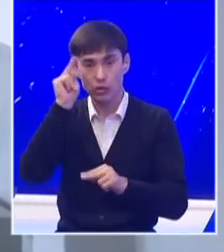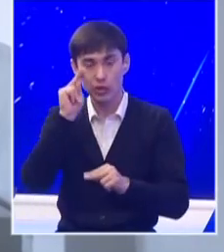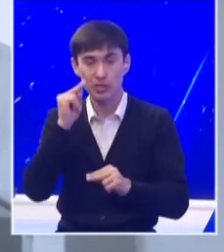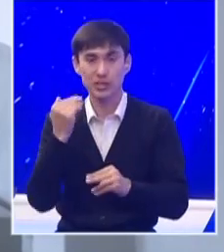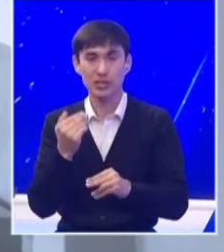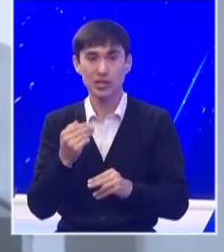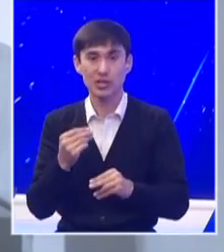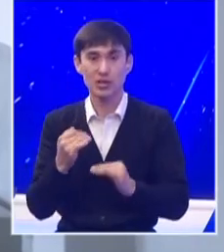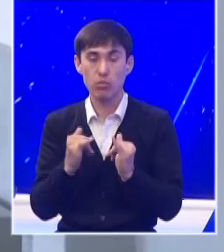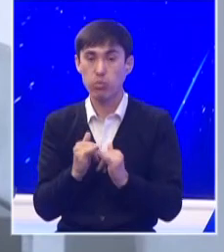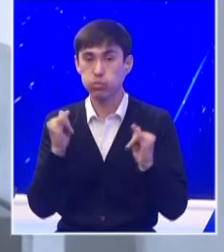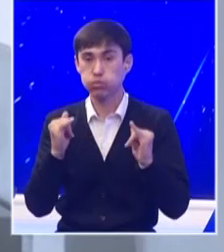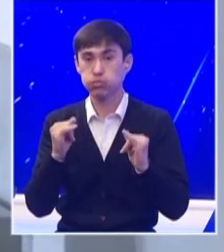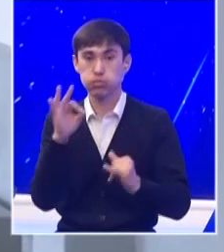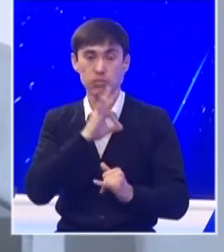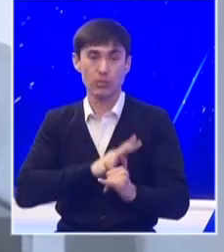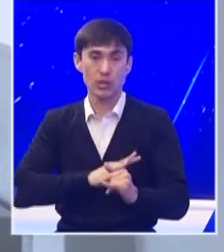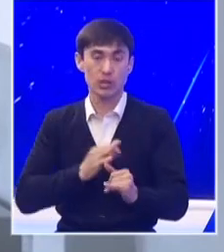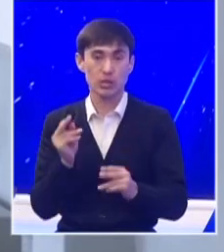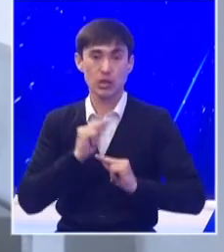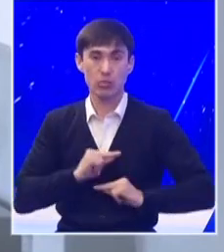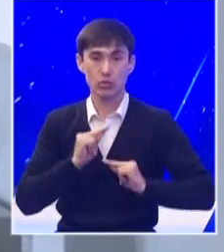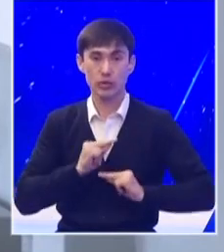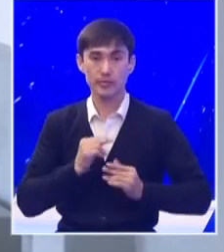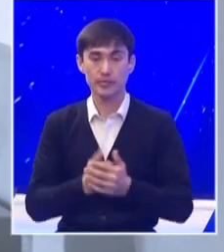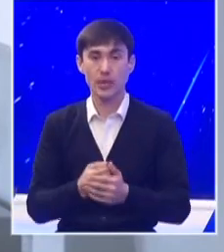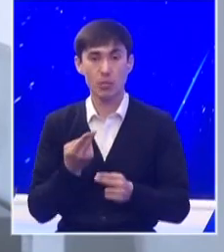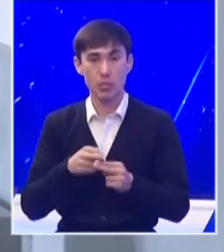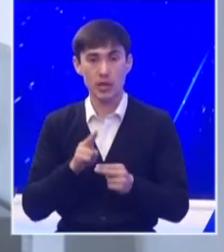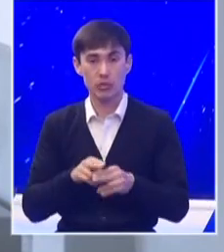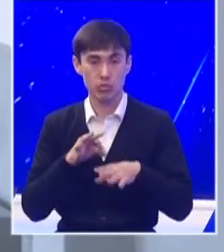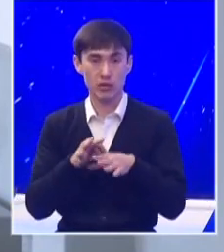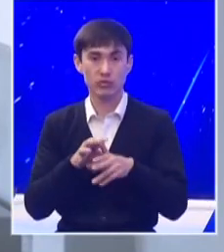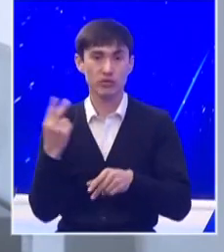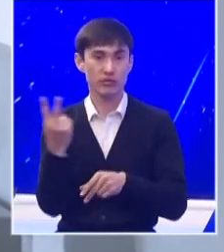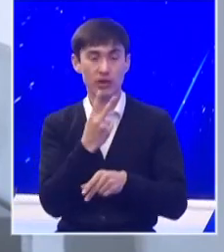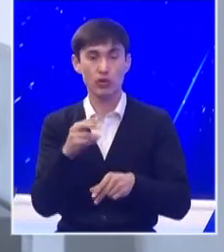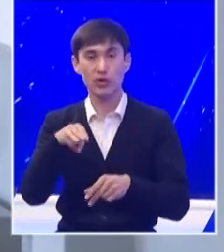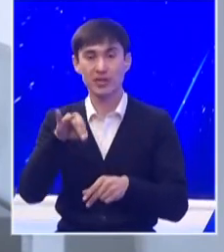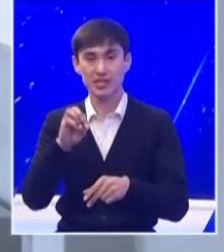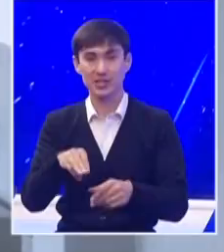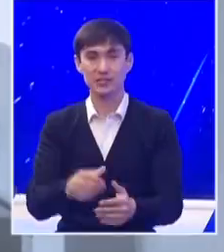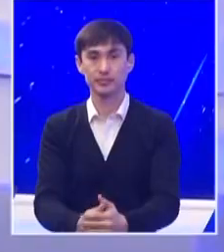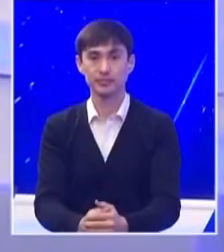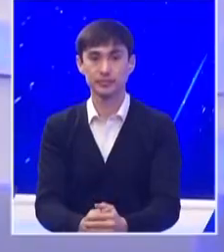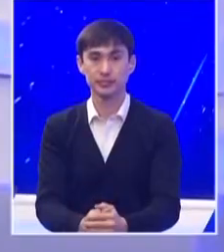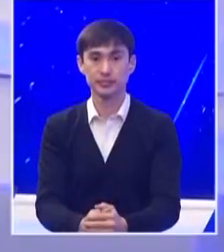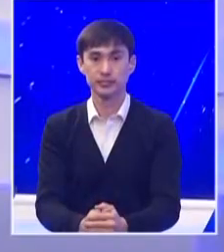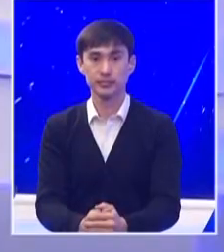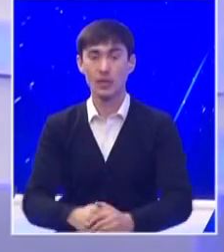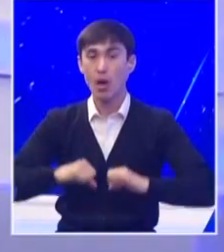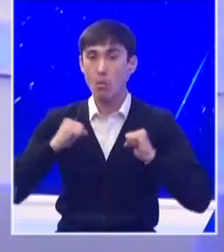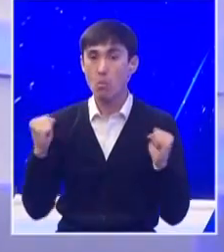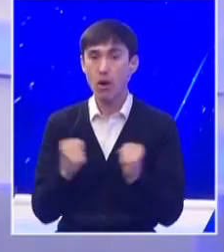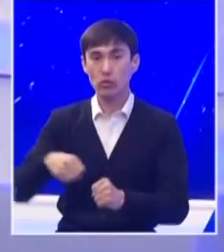ли, плодотворная ли была наша работа. Поэтому проводится двойное тестирование.